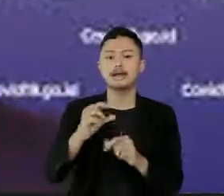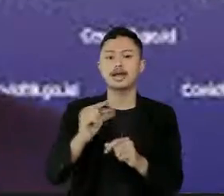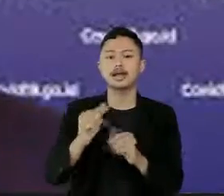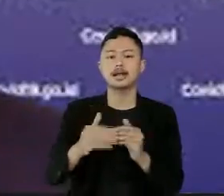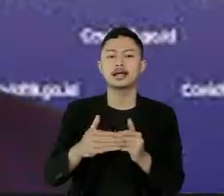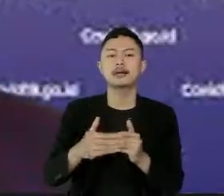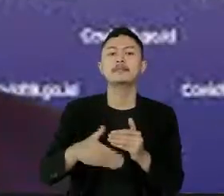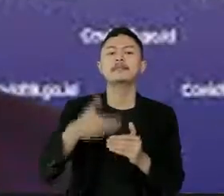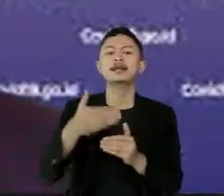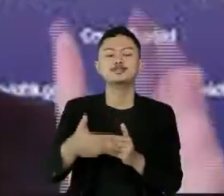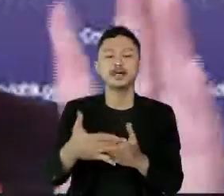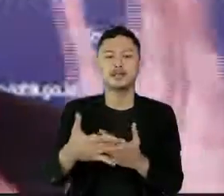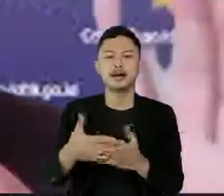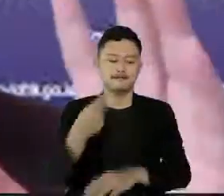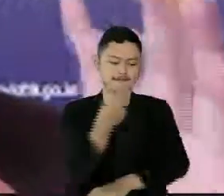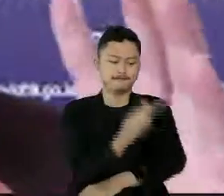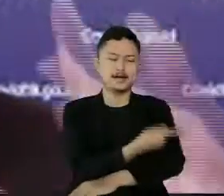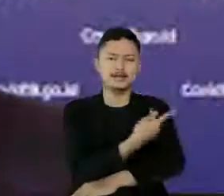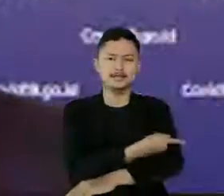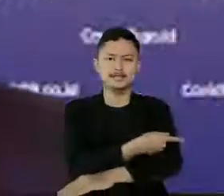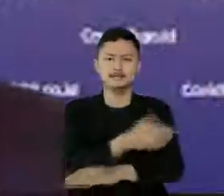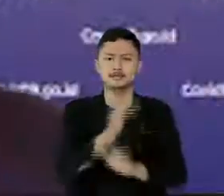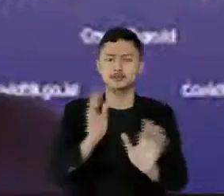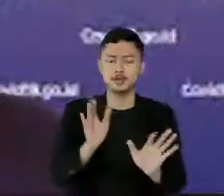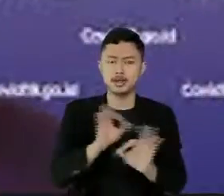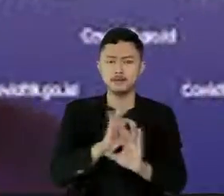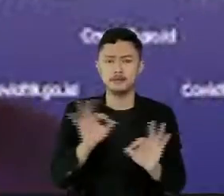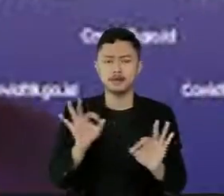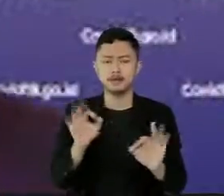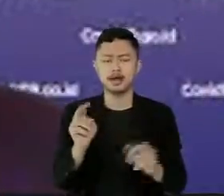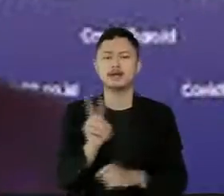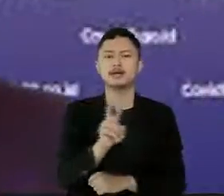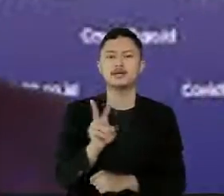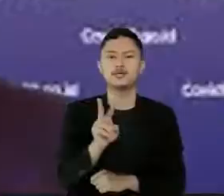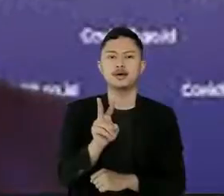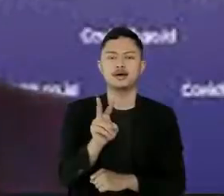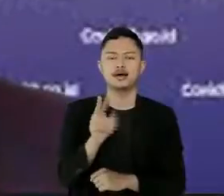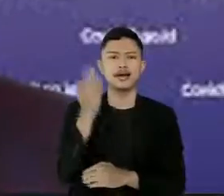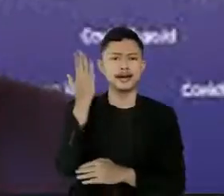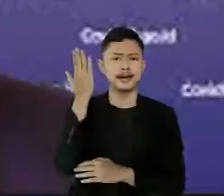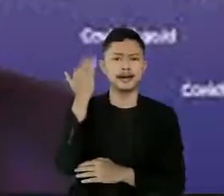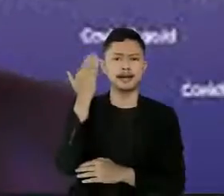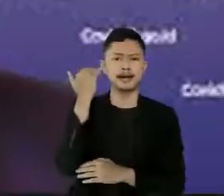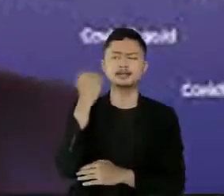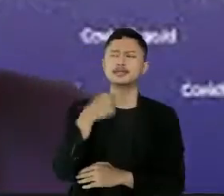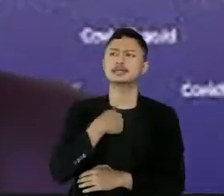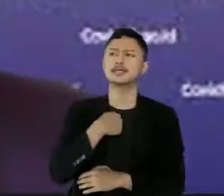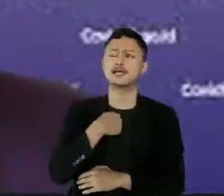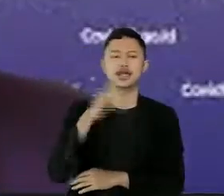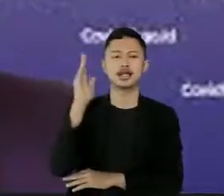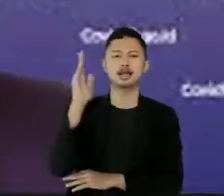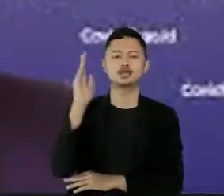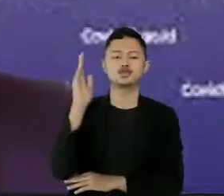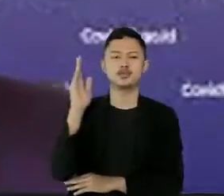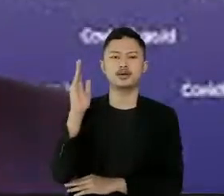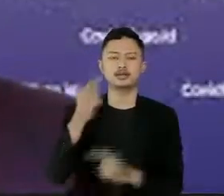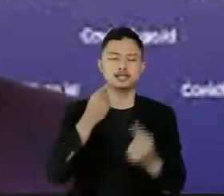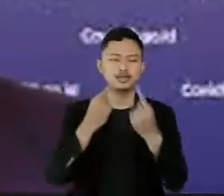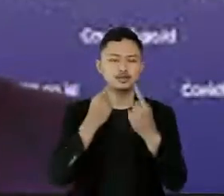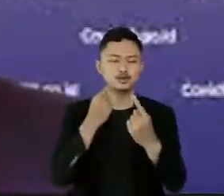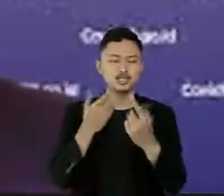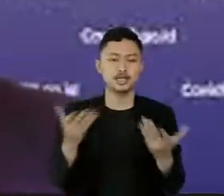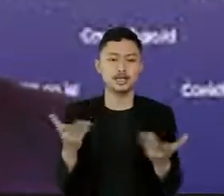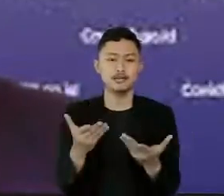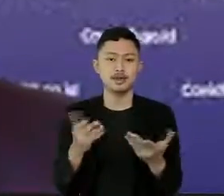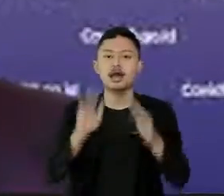berikutnya, vaksinnya itu sendiri ya, ini dua hal ya. Dan kemarin saya juga menjadi narasumber untuk bincang-bincang